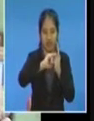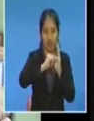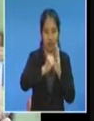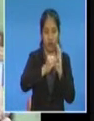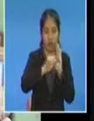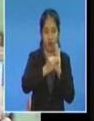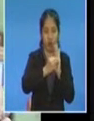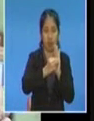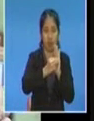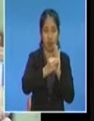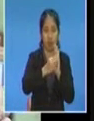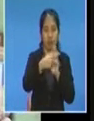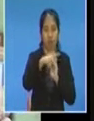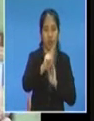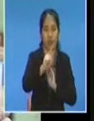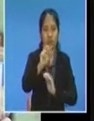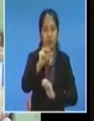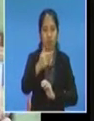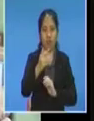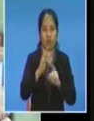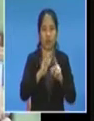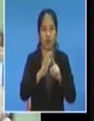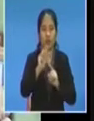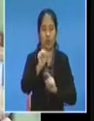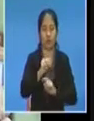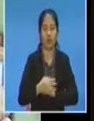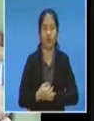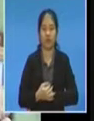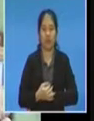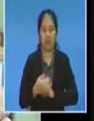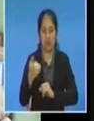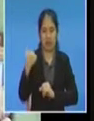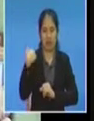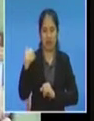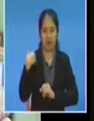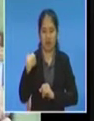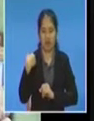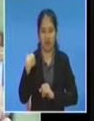บ้านหลังหนึ่งครับมีคนแก่นั่งอยู่ชานชาลาบ้าน